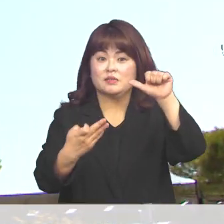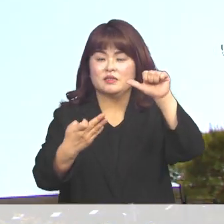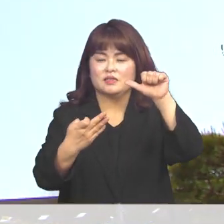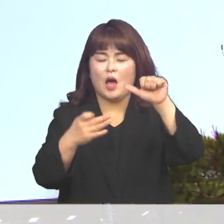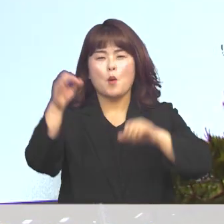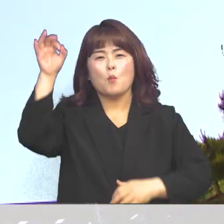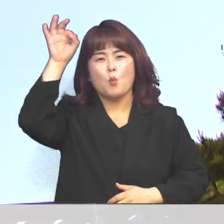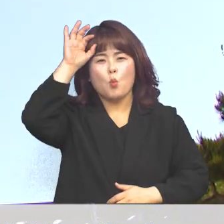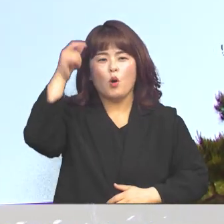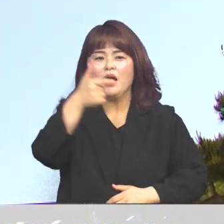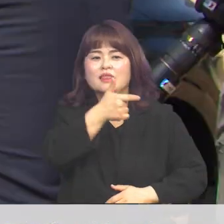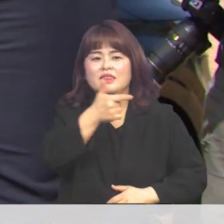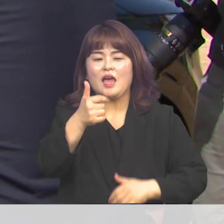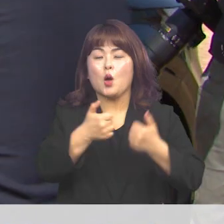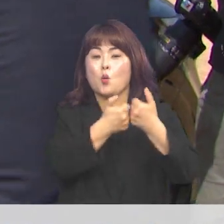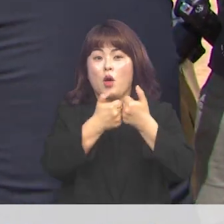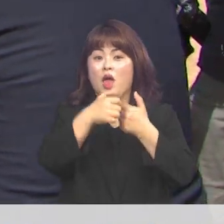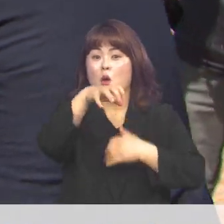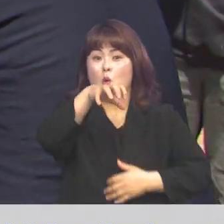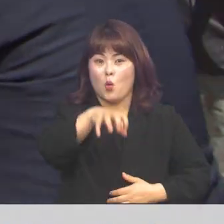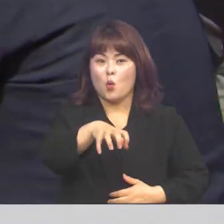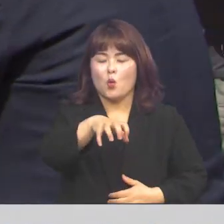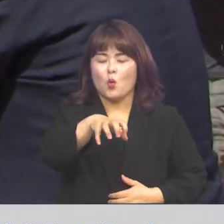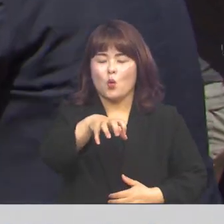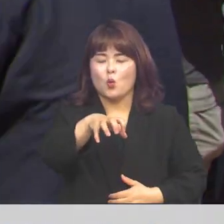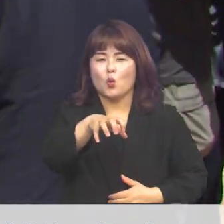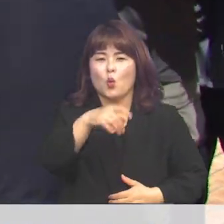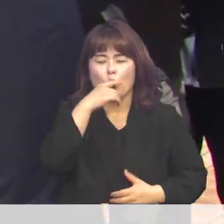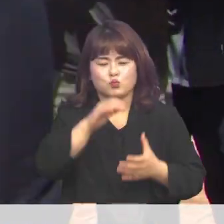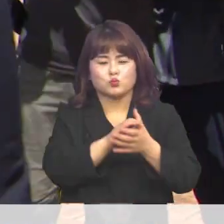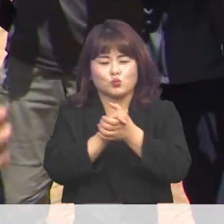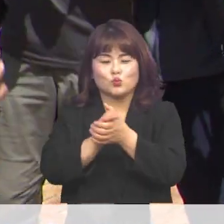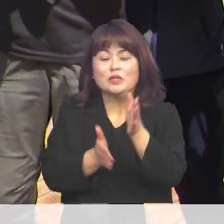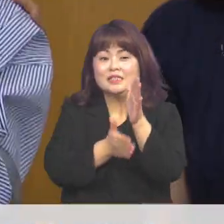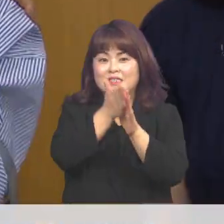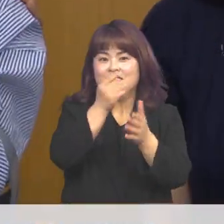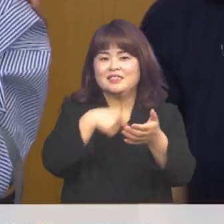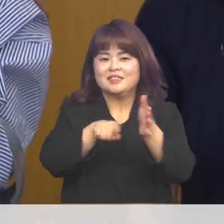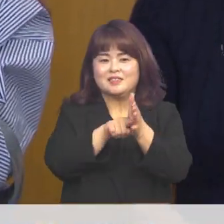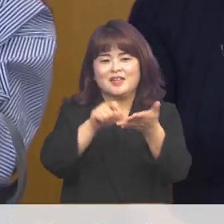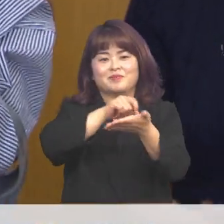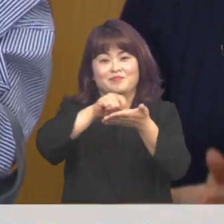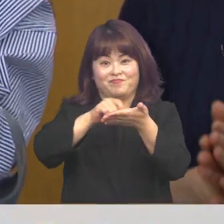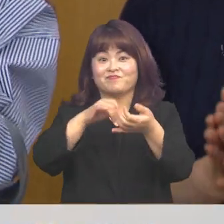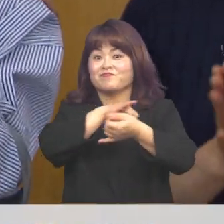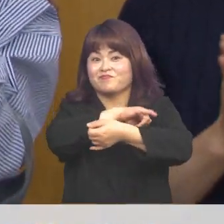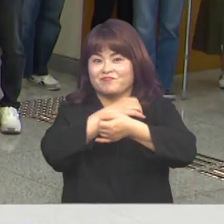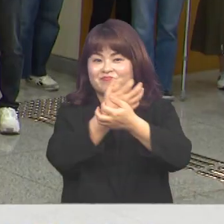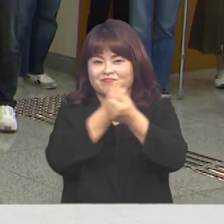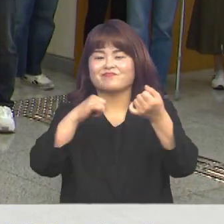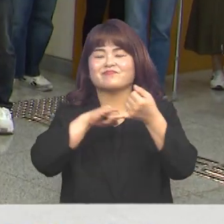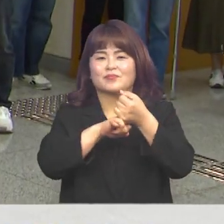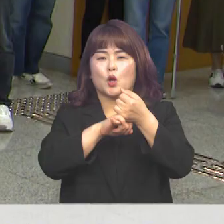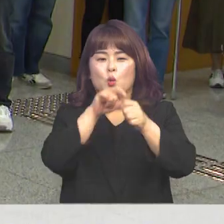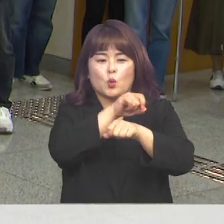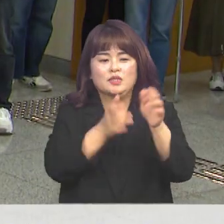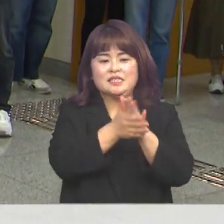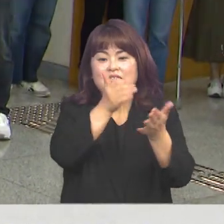용인특례시는 14일 포항시청 대회의실에서 포항시와 우호도시 교류 협약을 체결했습니다.